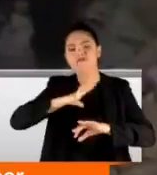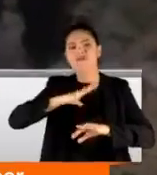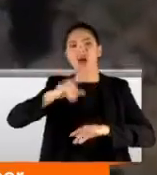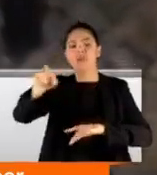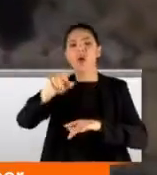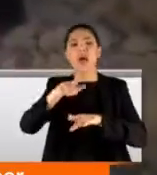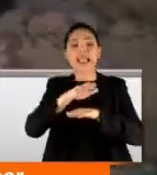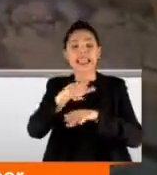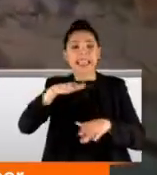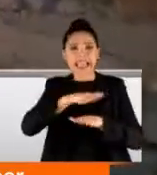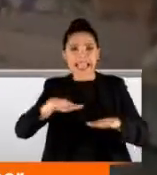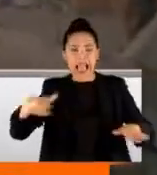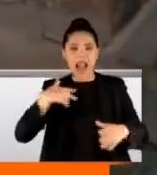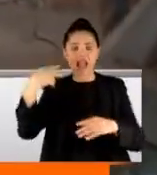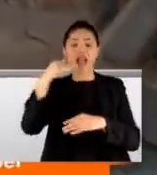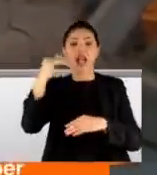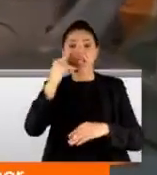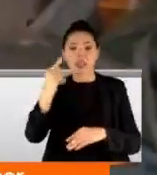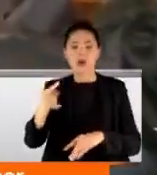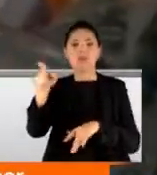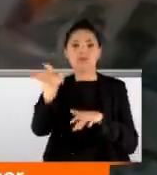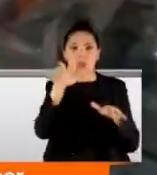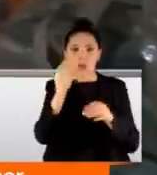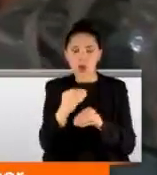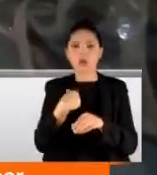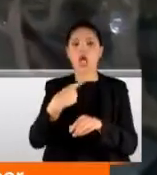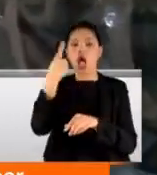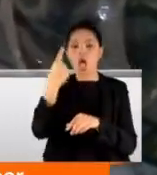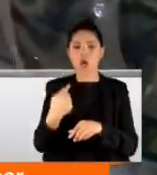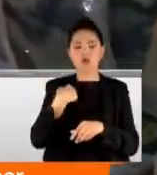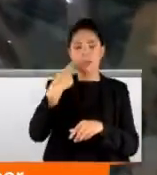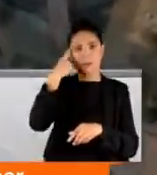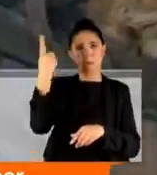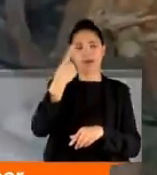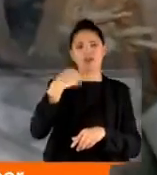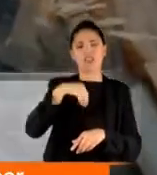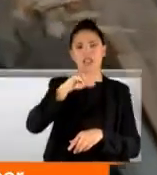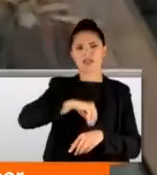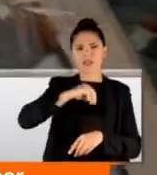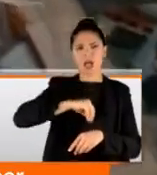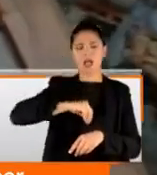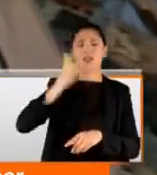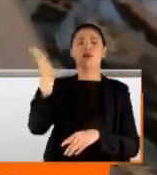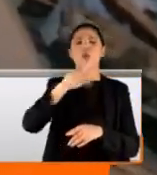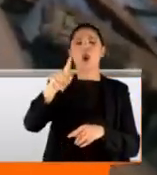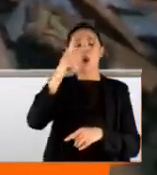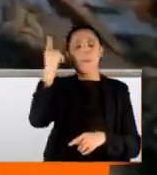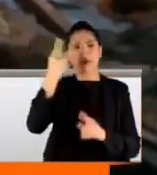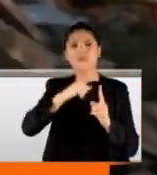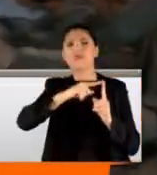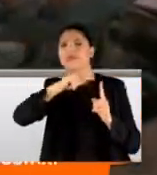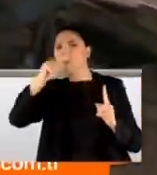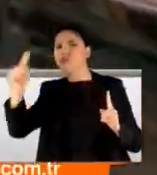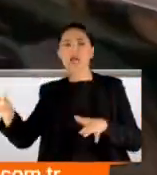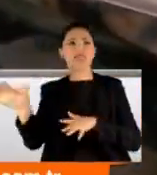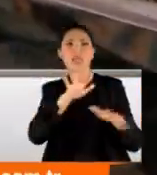kattaydık o sırada. O esnada bir sarsıntı oldu. Ben önce başımın döndüğünü zannettim ama o kadar uzun sürdü ki deprem oluyor,